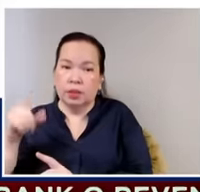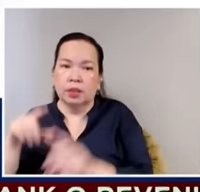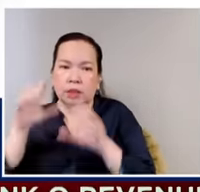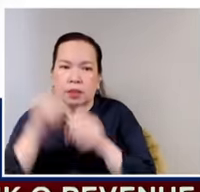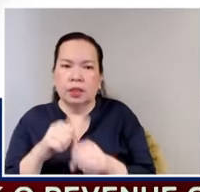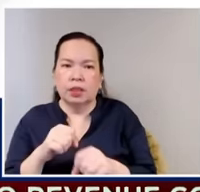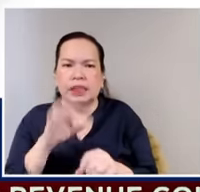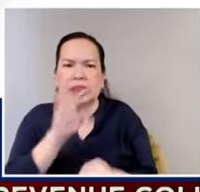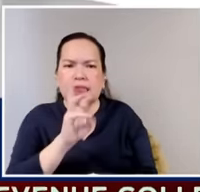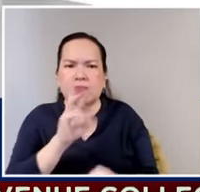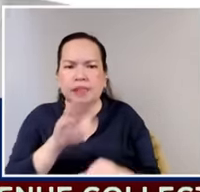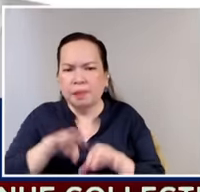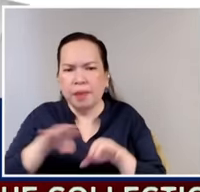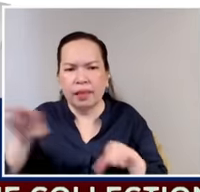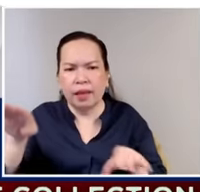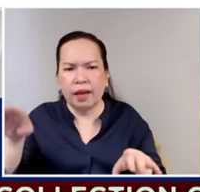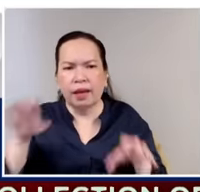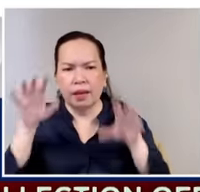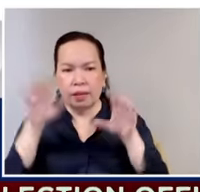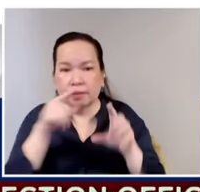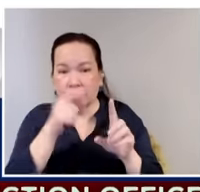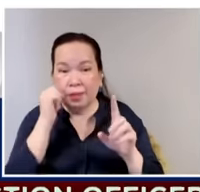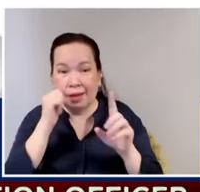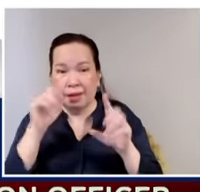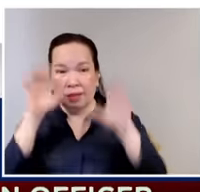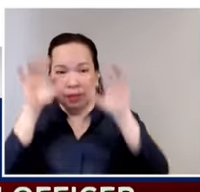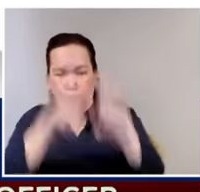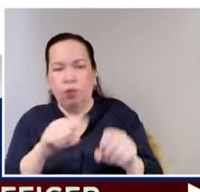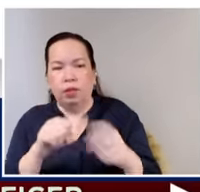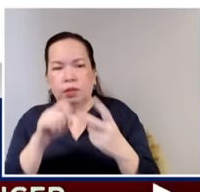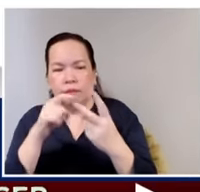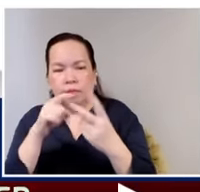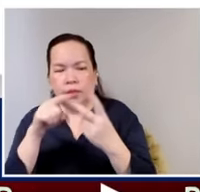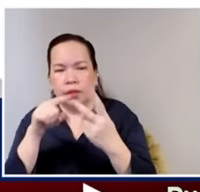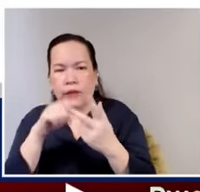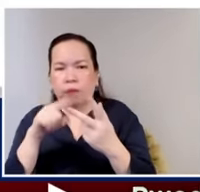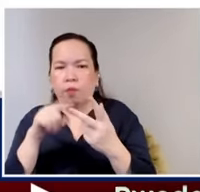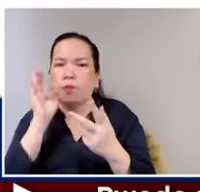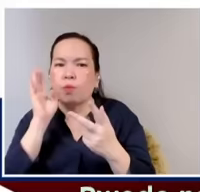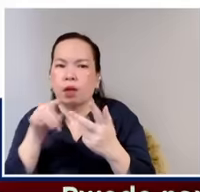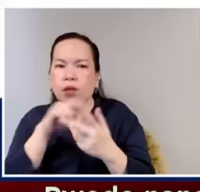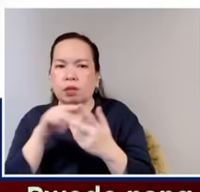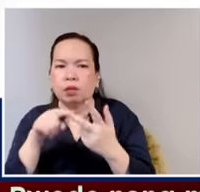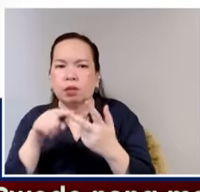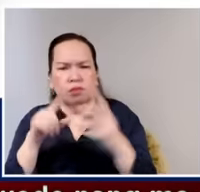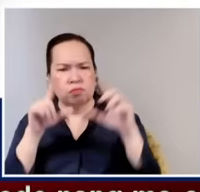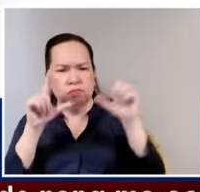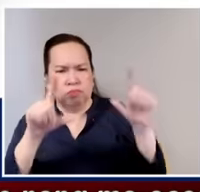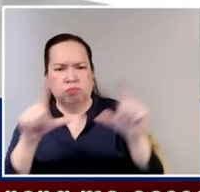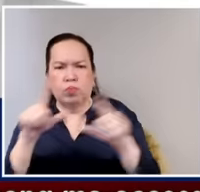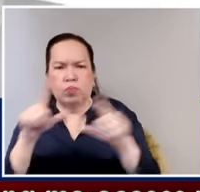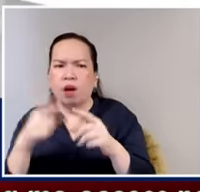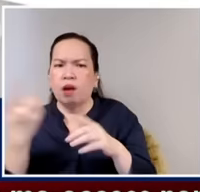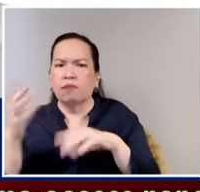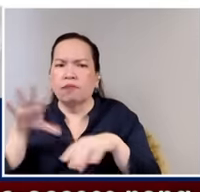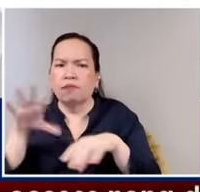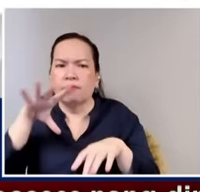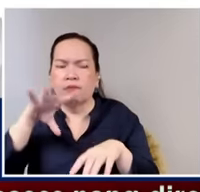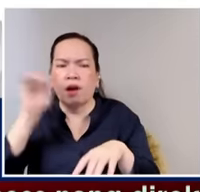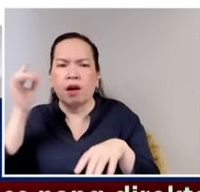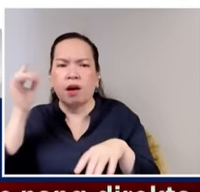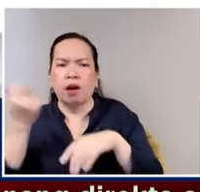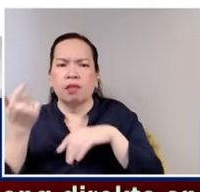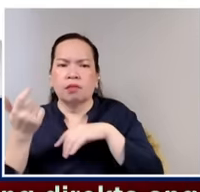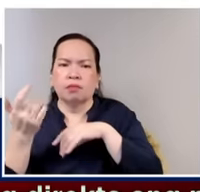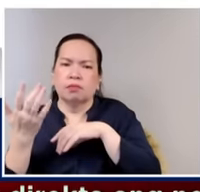doon. Inaresto si Maria at ang 2 niyang kapatid. Natukoy sila matapos mahuli sa ibang bansa ang parokyanong bumili sa